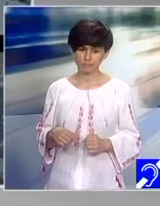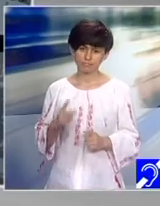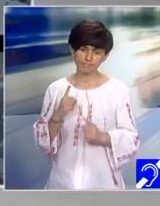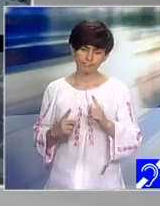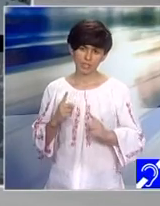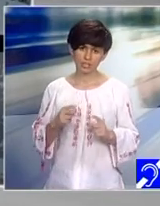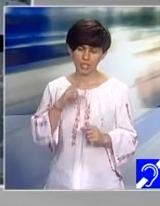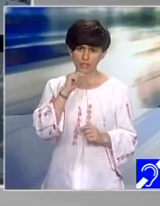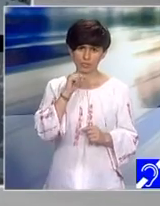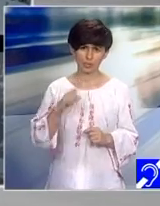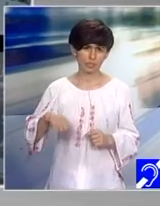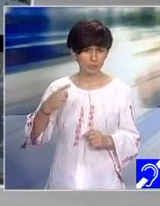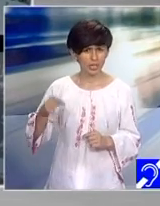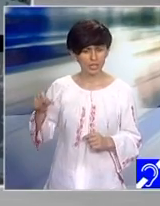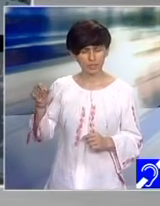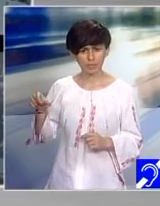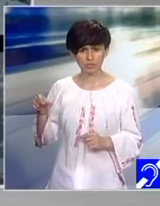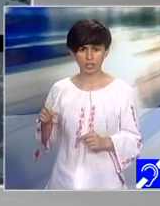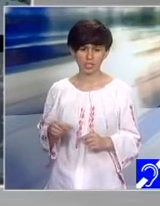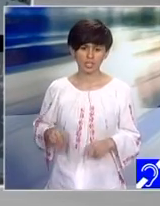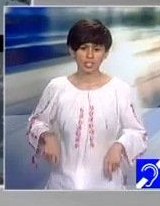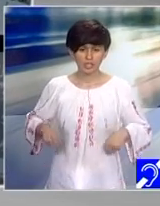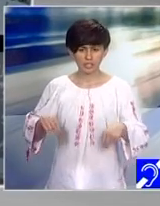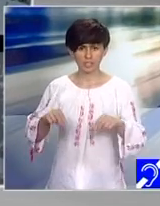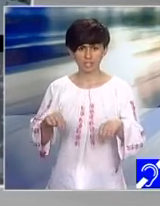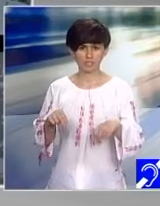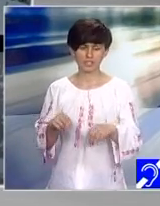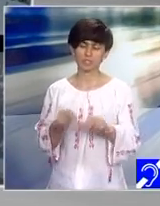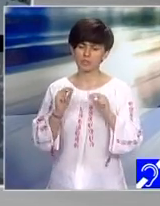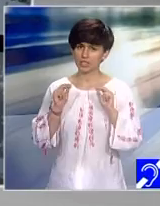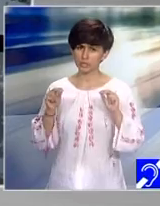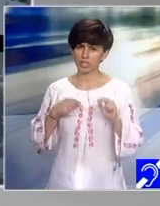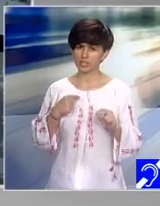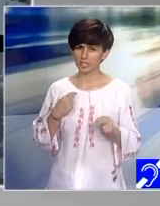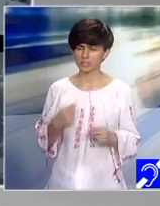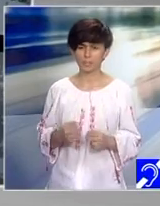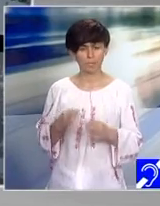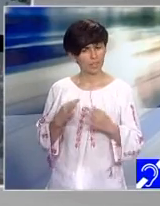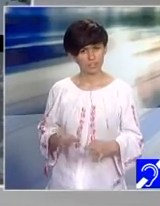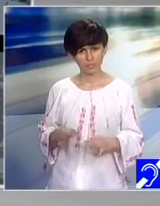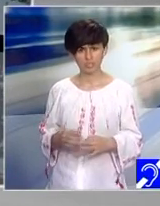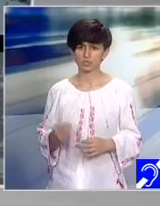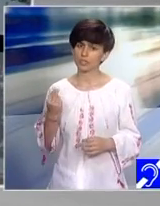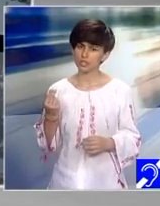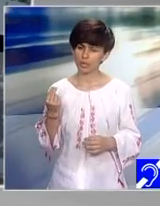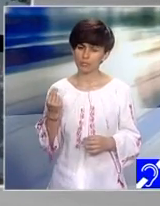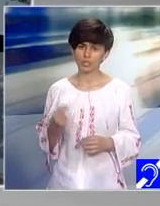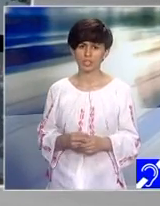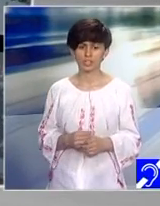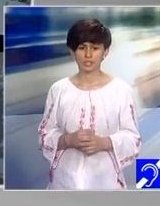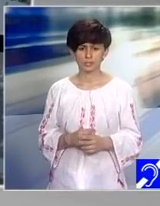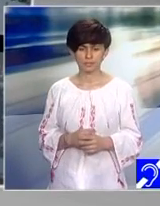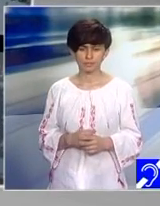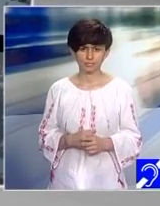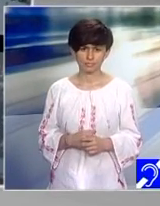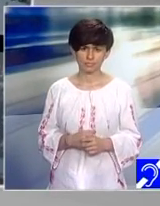când e vorba despre alții, investiția în educație e cea mai sigură și cea mai bună și cea mai profitabilă. Și nu